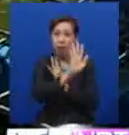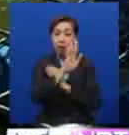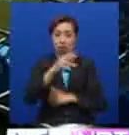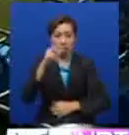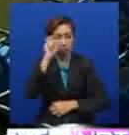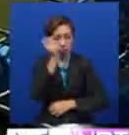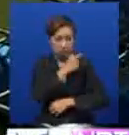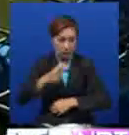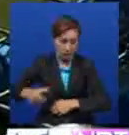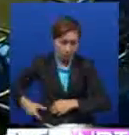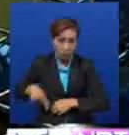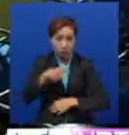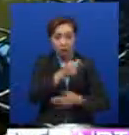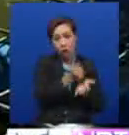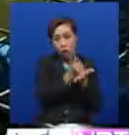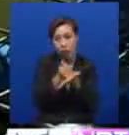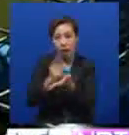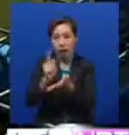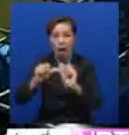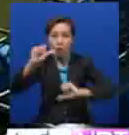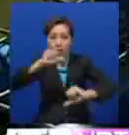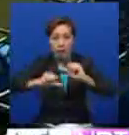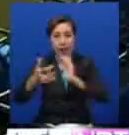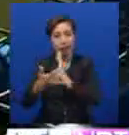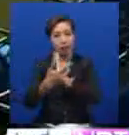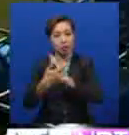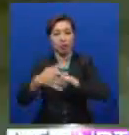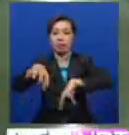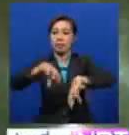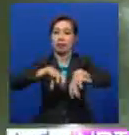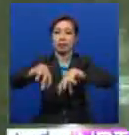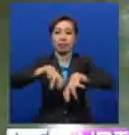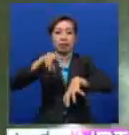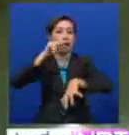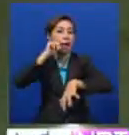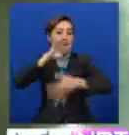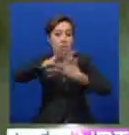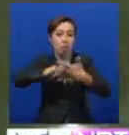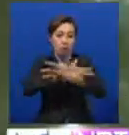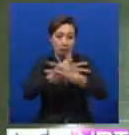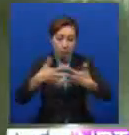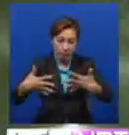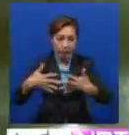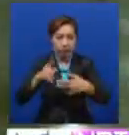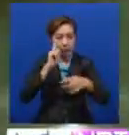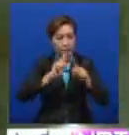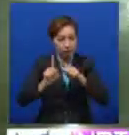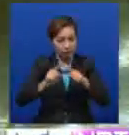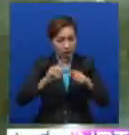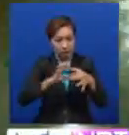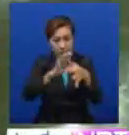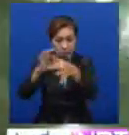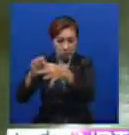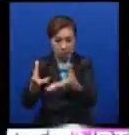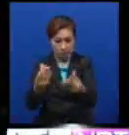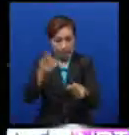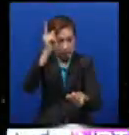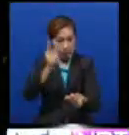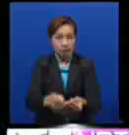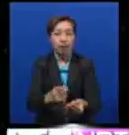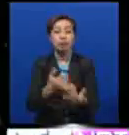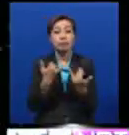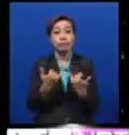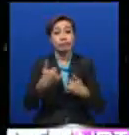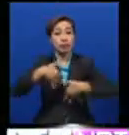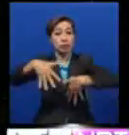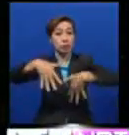ร์และเทคโนโลยีมาใช้ในการบูรณาการบริหารจัดการน้ำเพื่อวางแผนงานแนวคิดที่เชื่อมโยงกับพื้นที่จริงปัจจุ